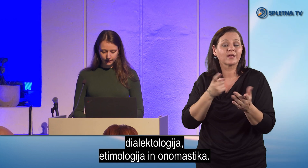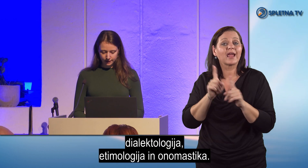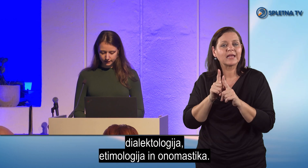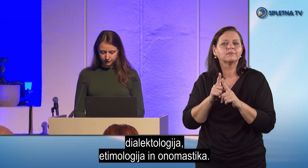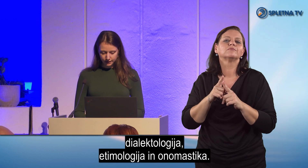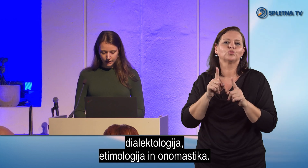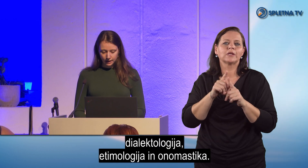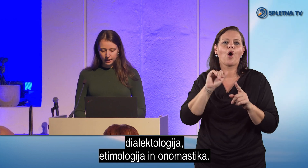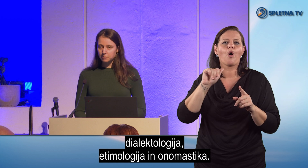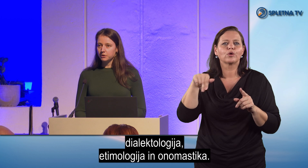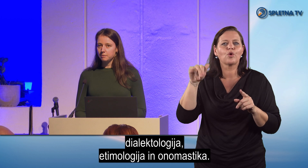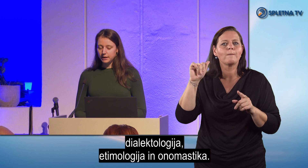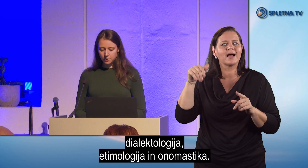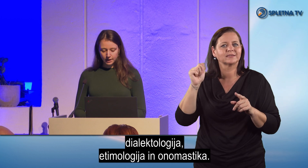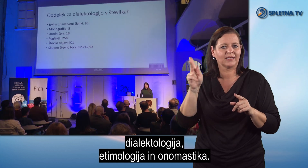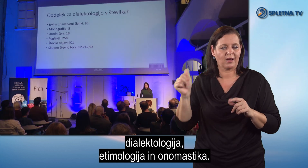onomastika.